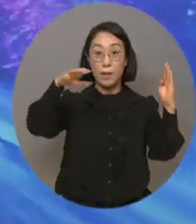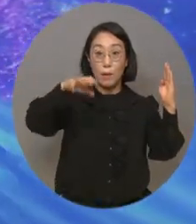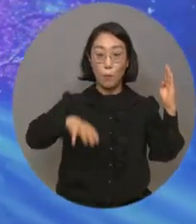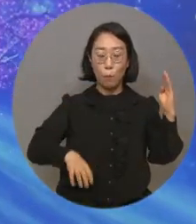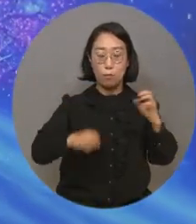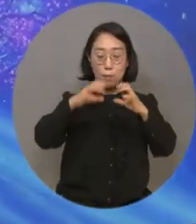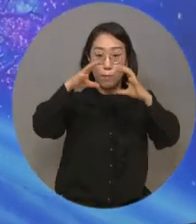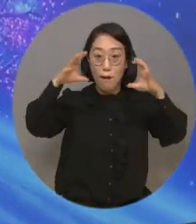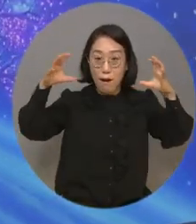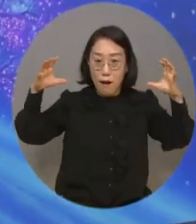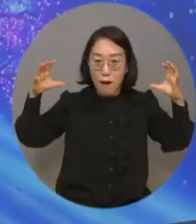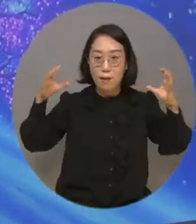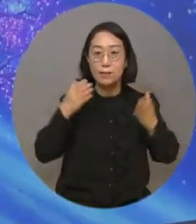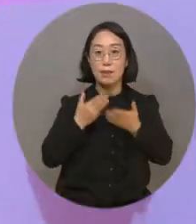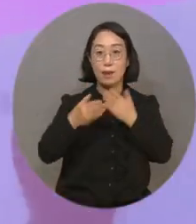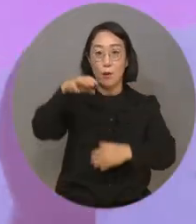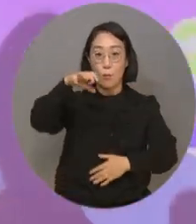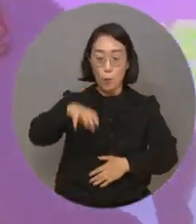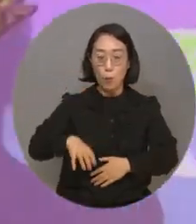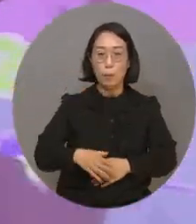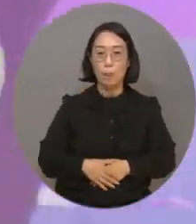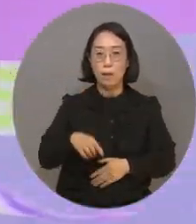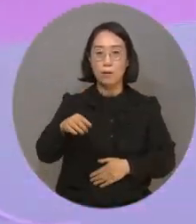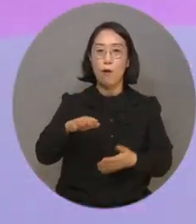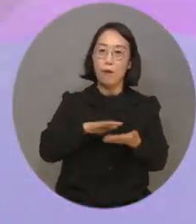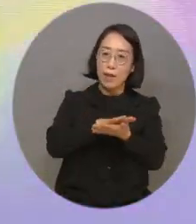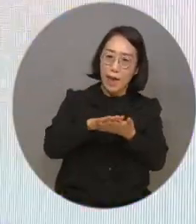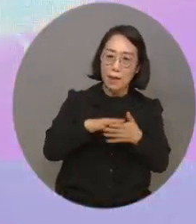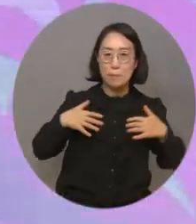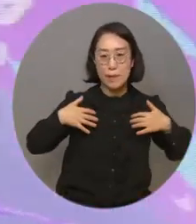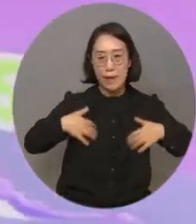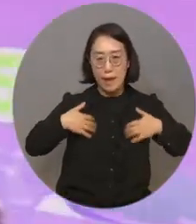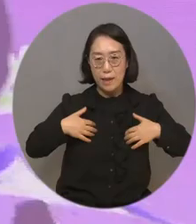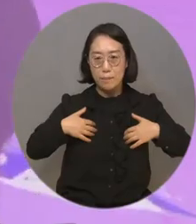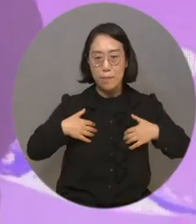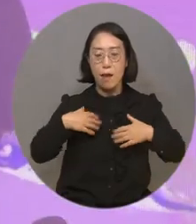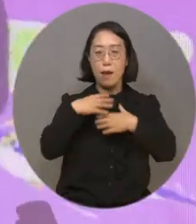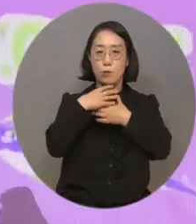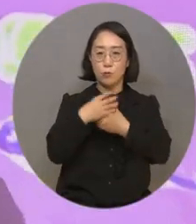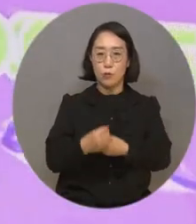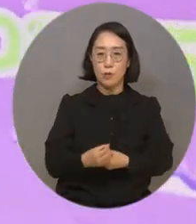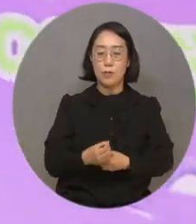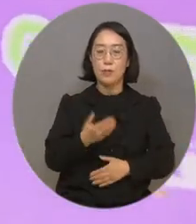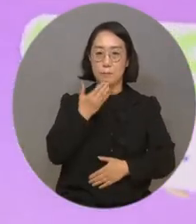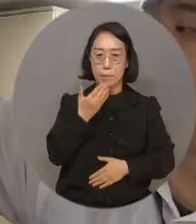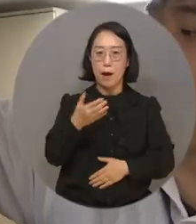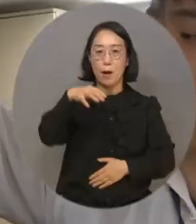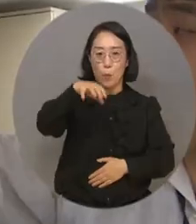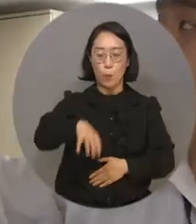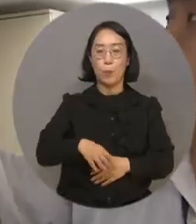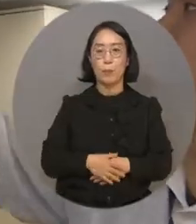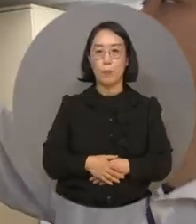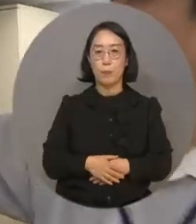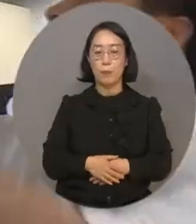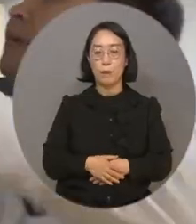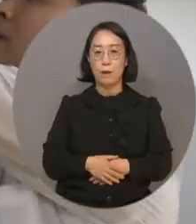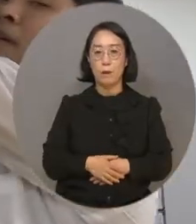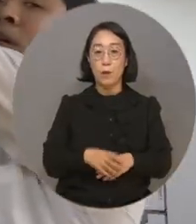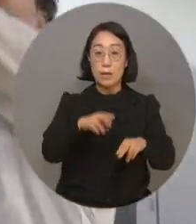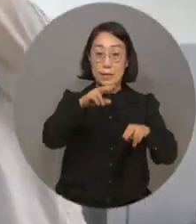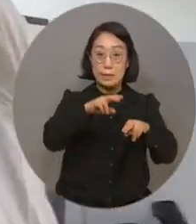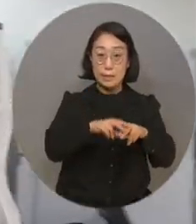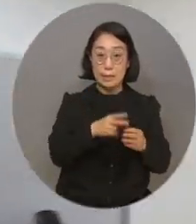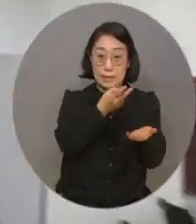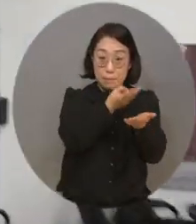활용한 가상 현실 체험공간 이곳에서 게임을 즐기거나 심리안정을 취할 수 있습니다 침대나